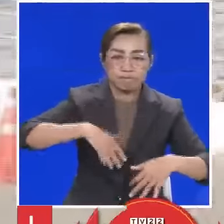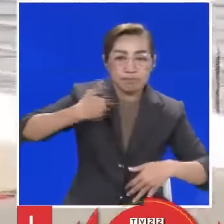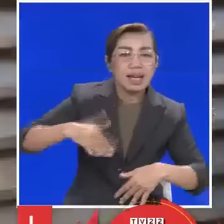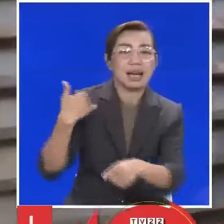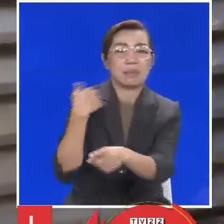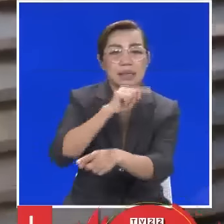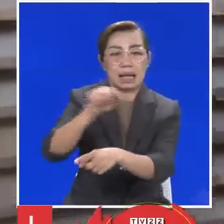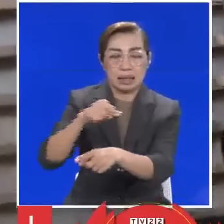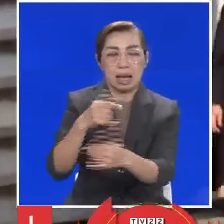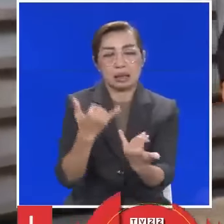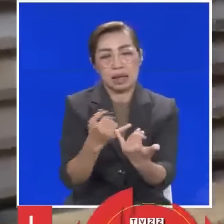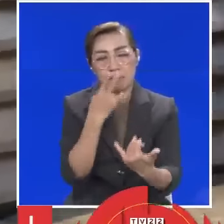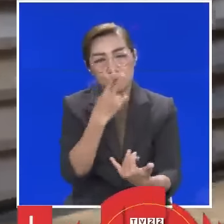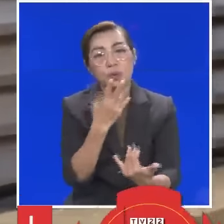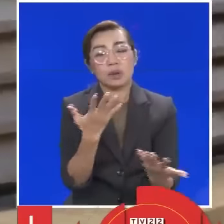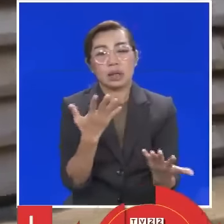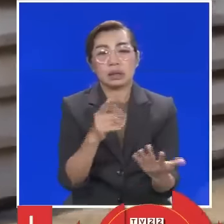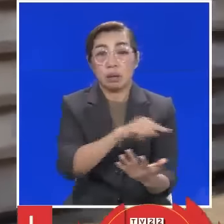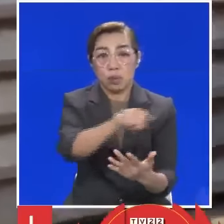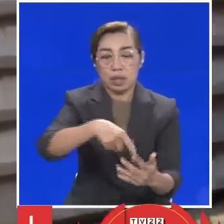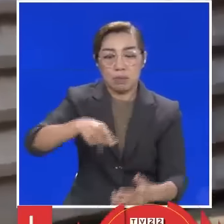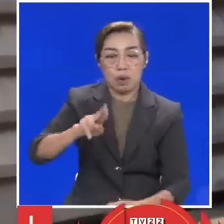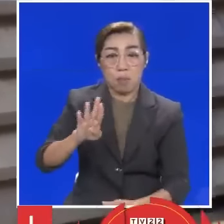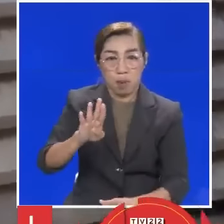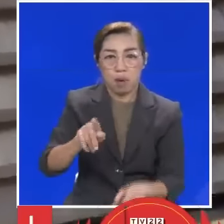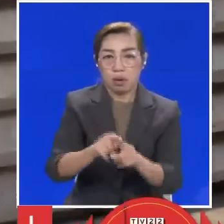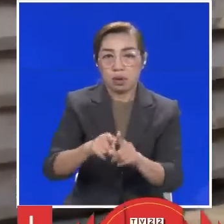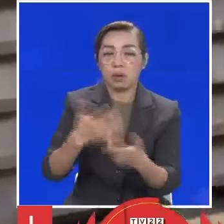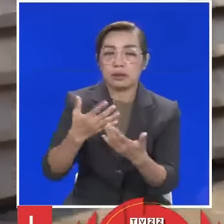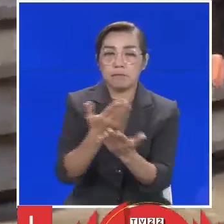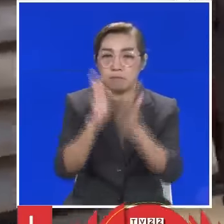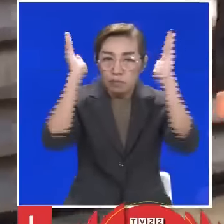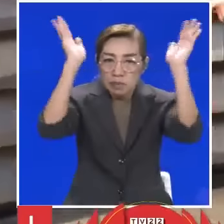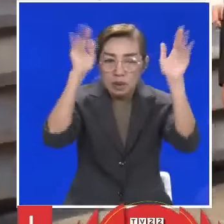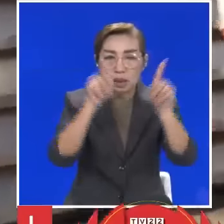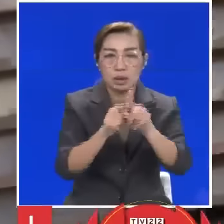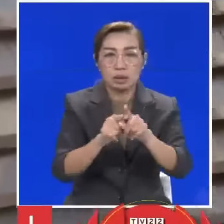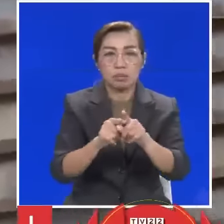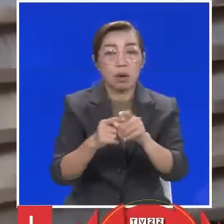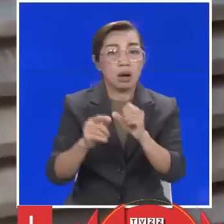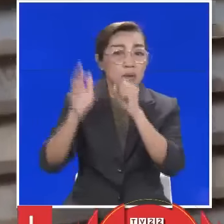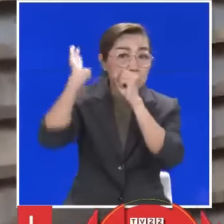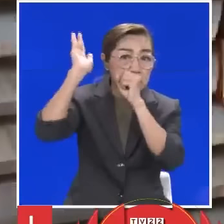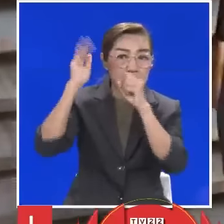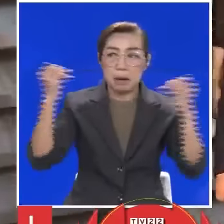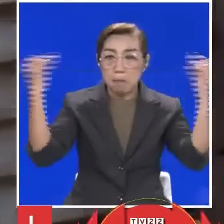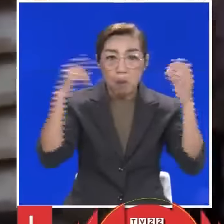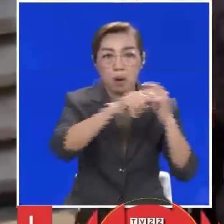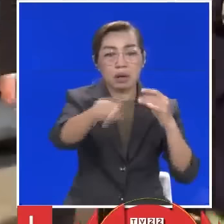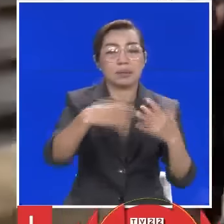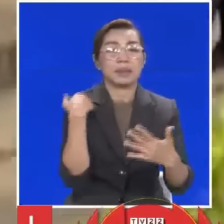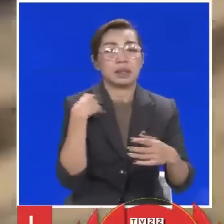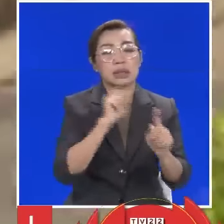ที่พึงจะคาดหมายได้พ.ร.บ.ควบคุมการโฆษณาโดยใช้เครื่องขยายเสียงนะคะก็กรณี